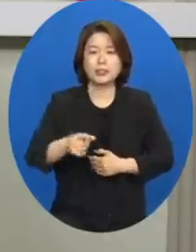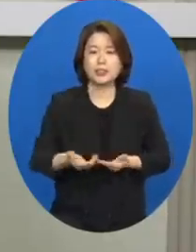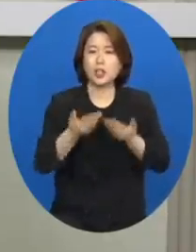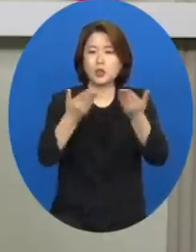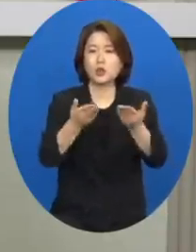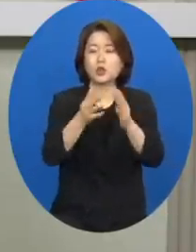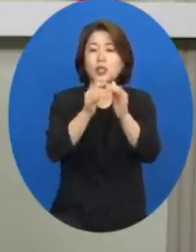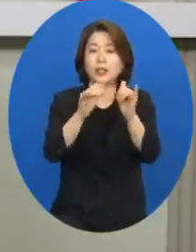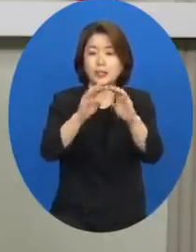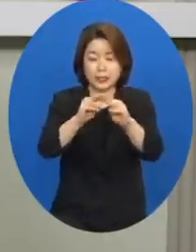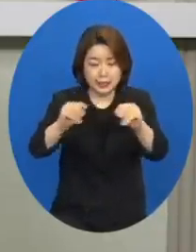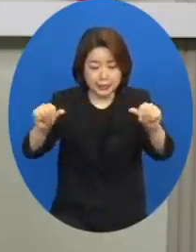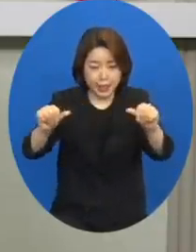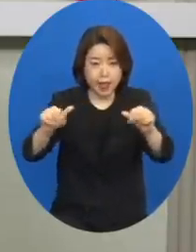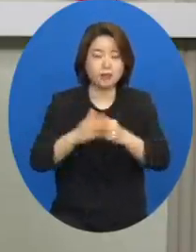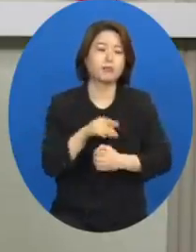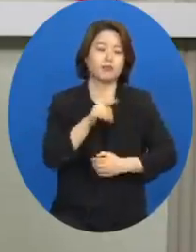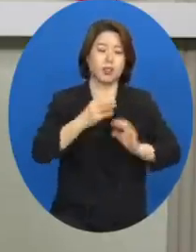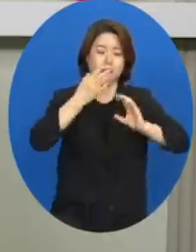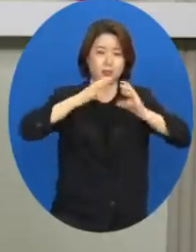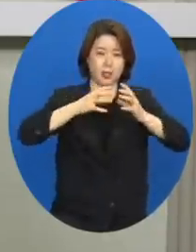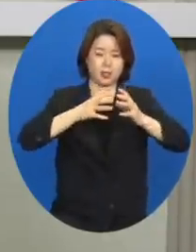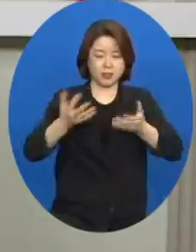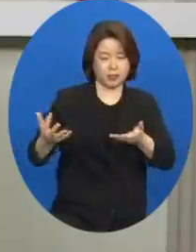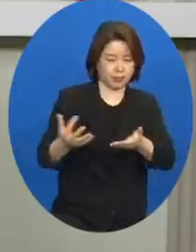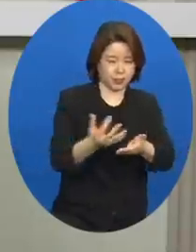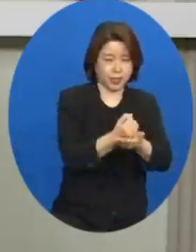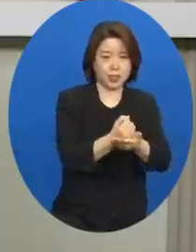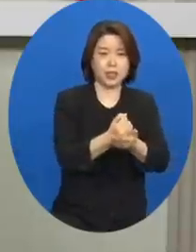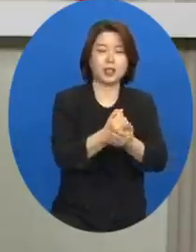땅을 이 백성에게 차지하게 하리라